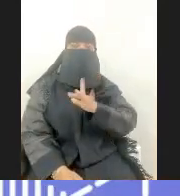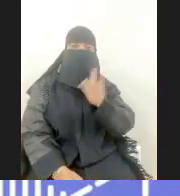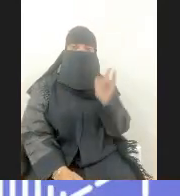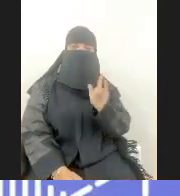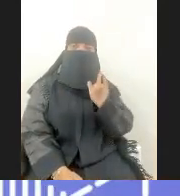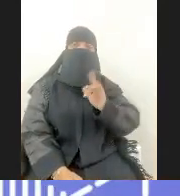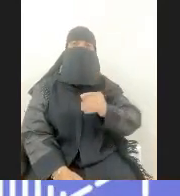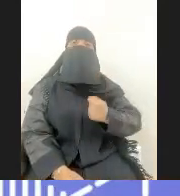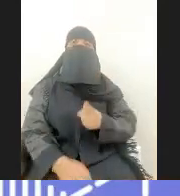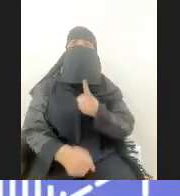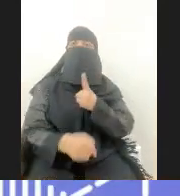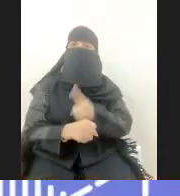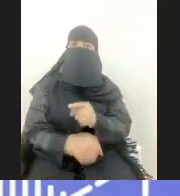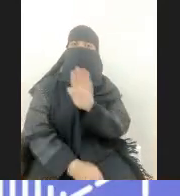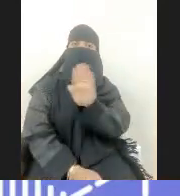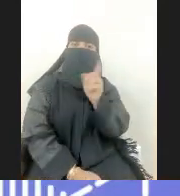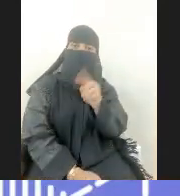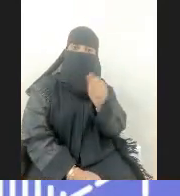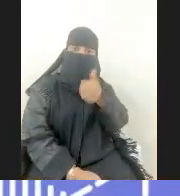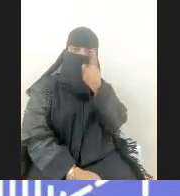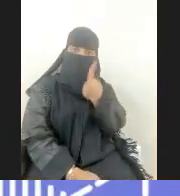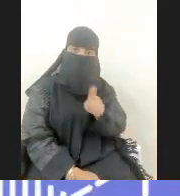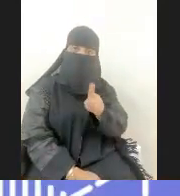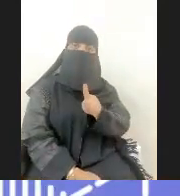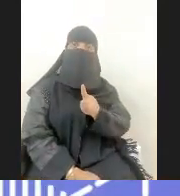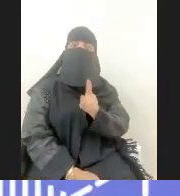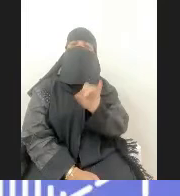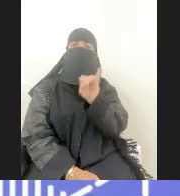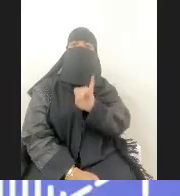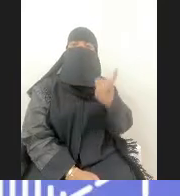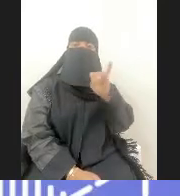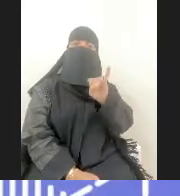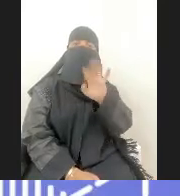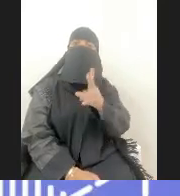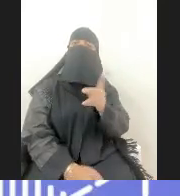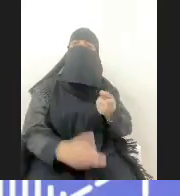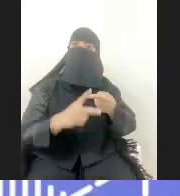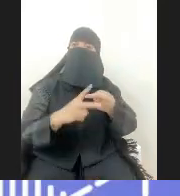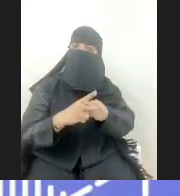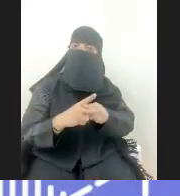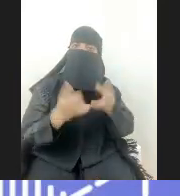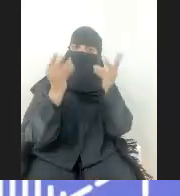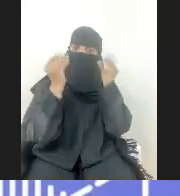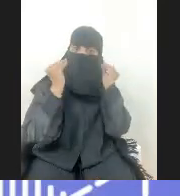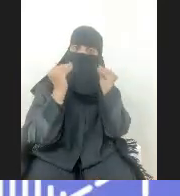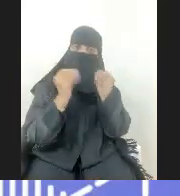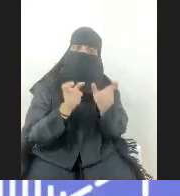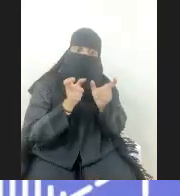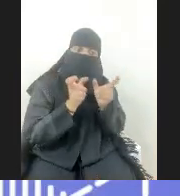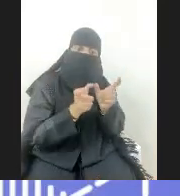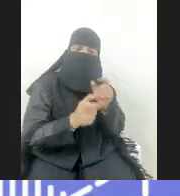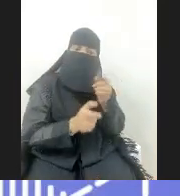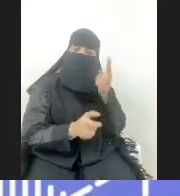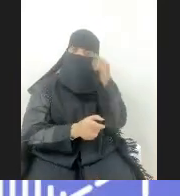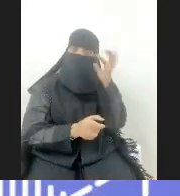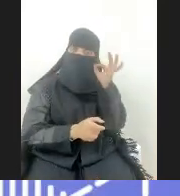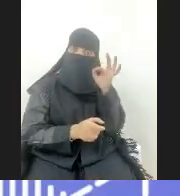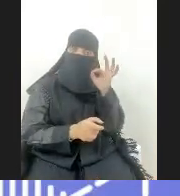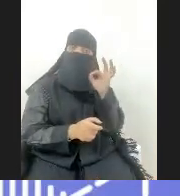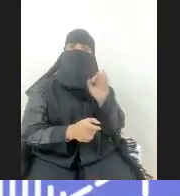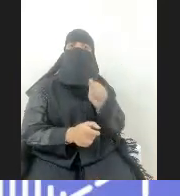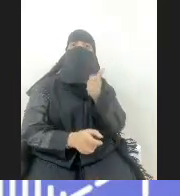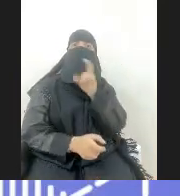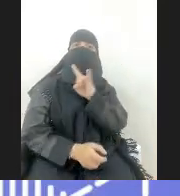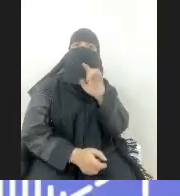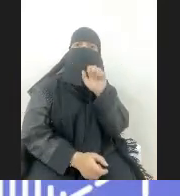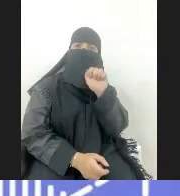سرة، ماجستير في تقنية التعليم ومهتمة بالذكاء الاصطناعي وأيضا مهتمة